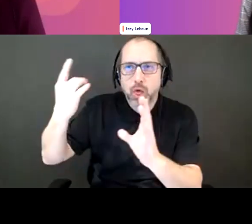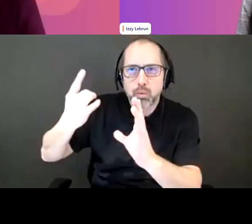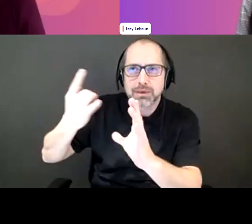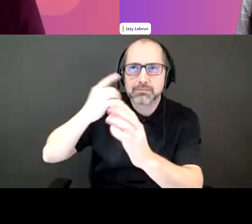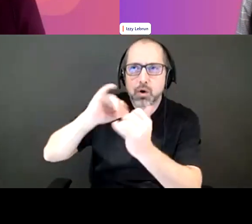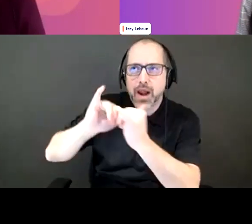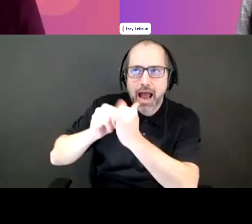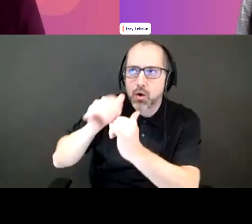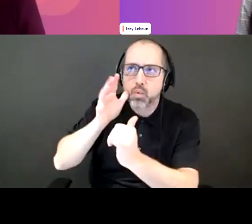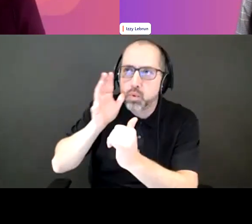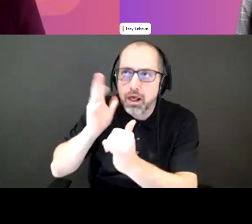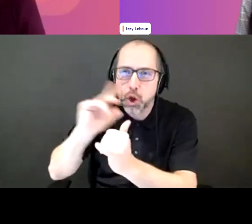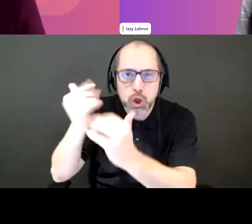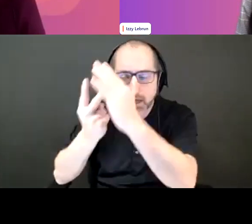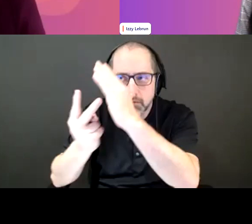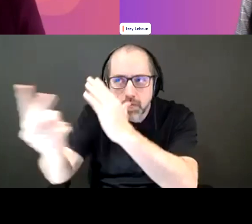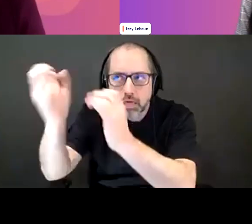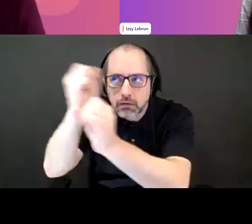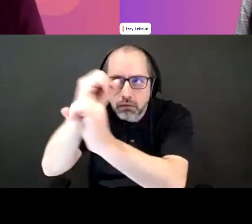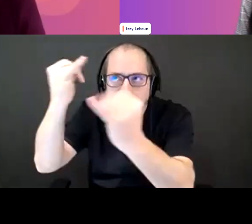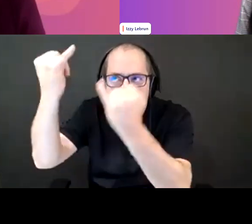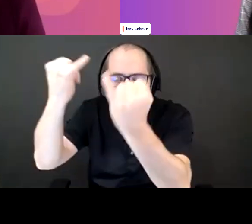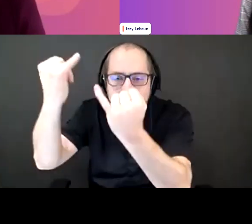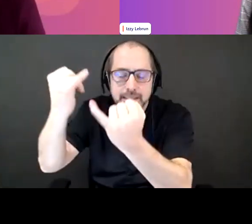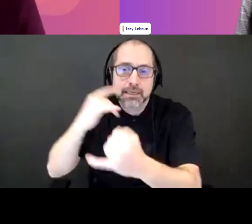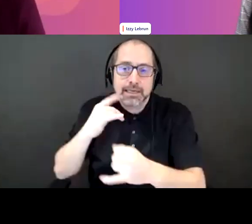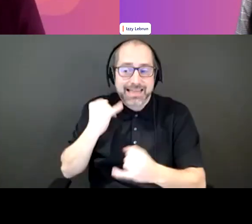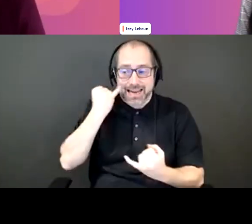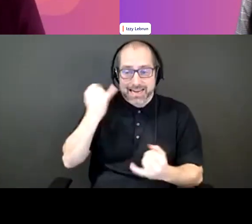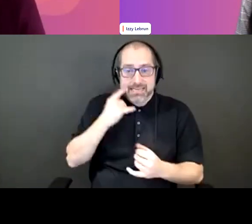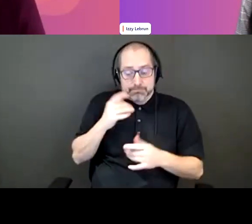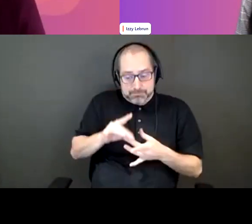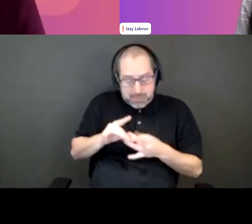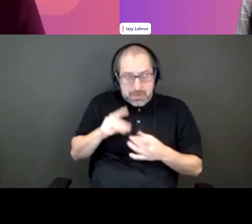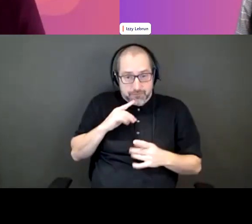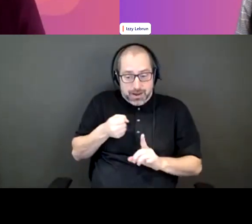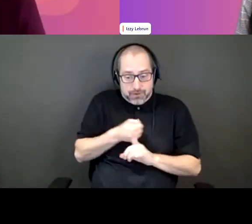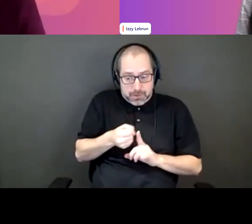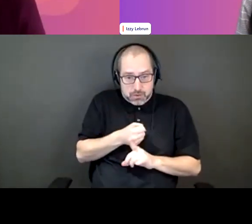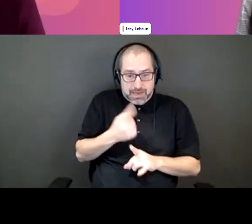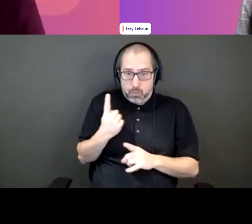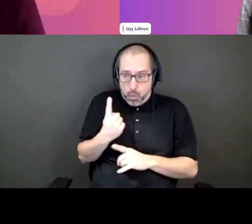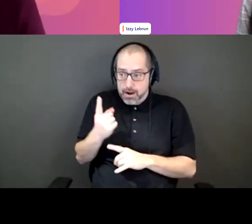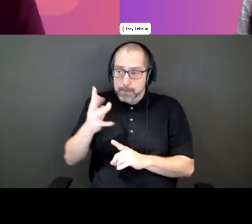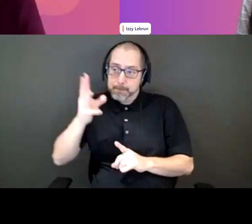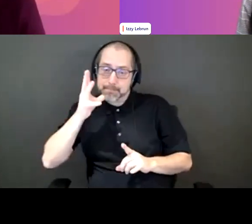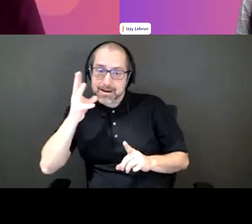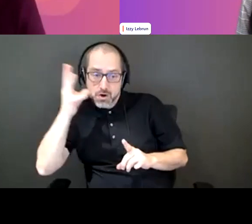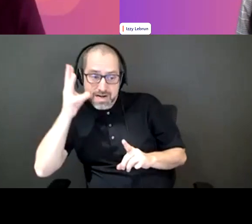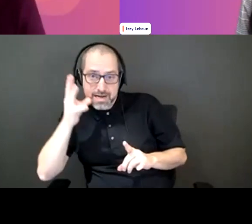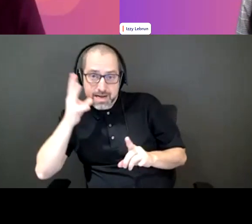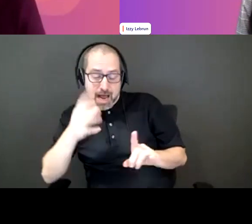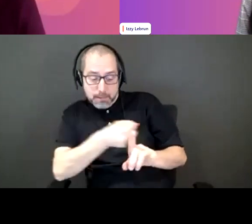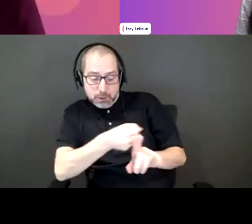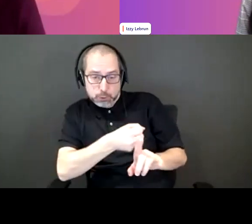l'image qui avait toujours été donc projeté toute cette idée lorsqu'il y a une maltraitance c'est un parrain donc